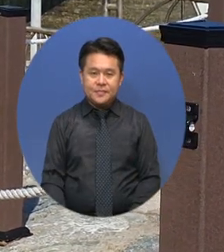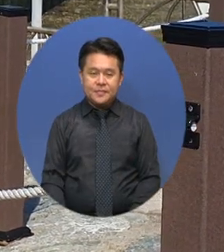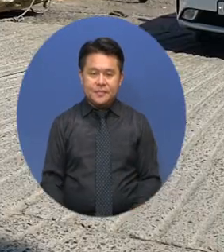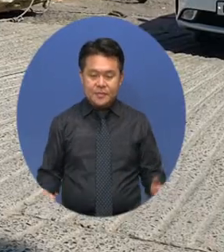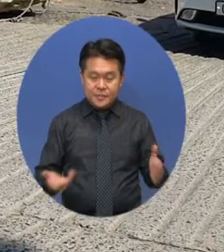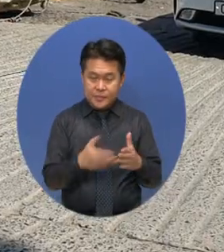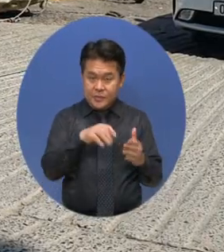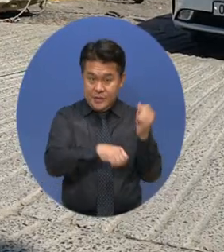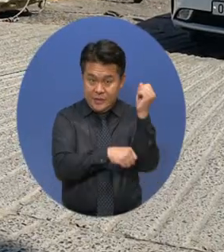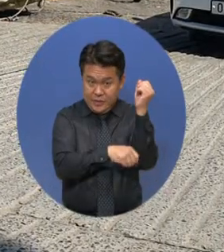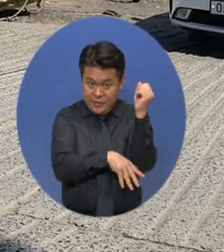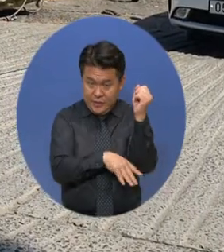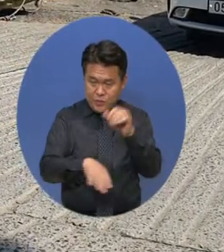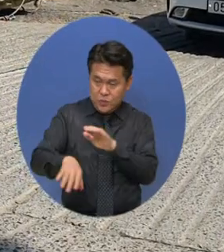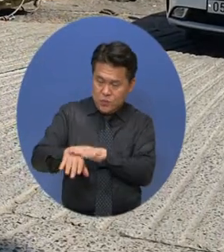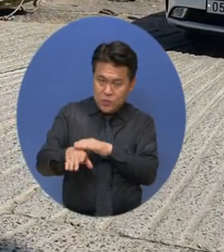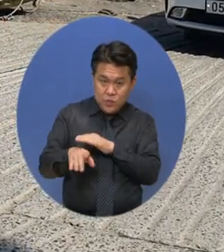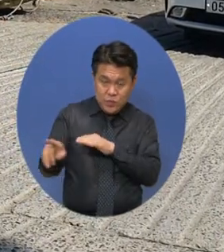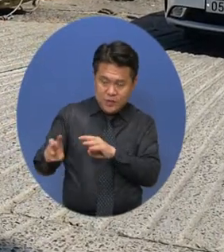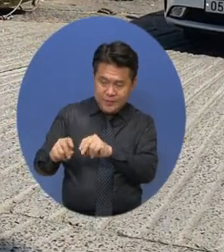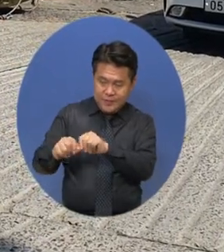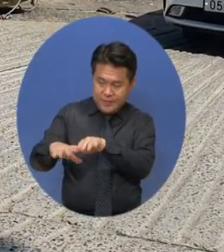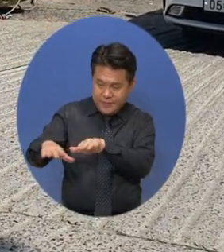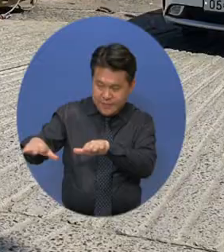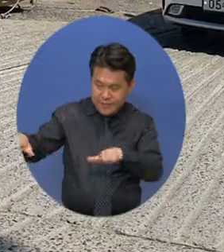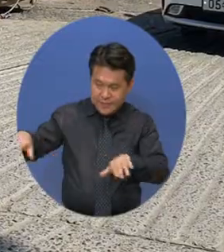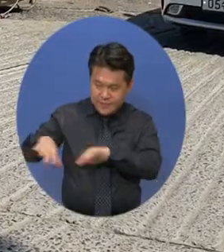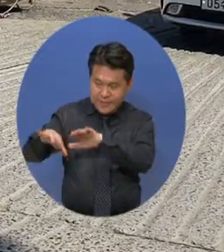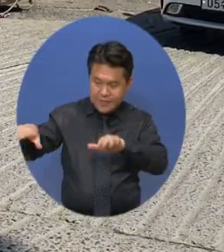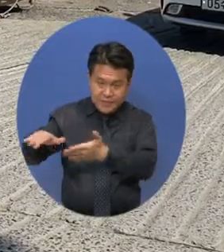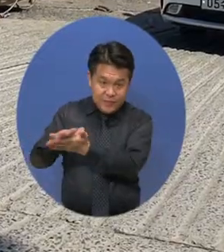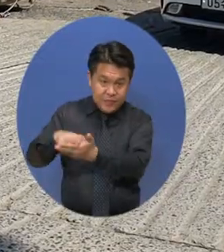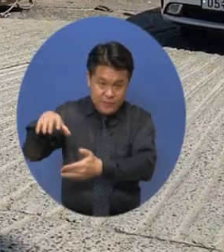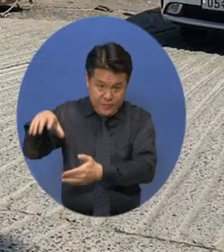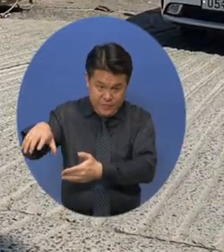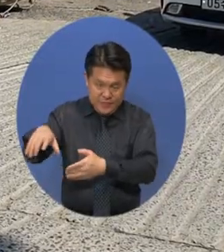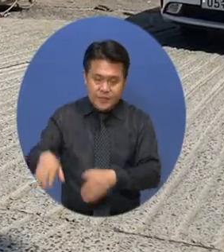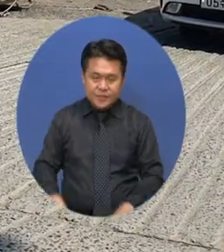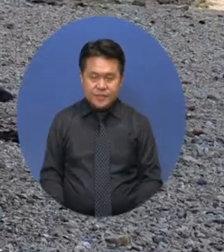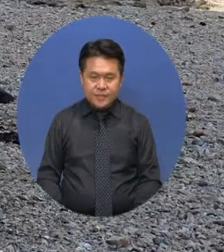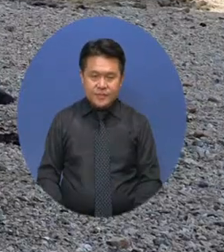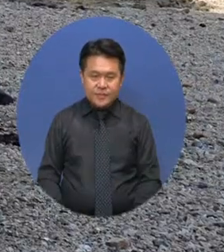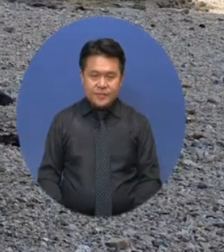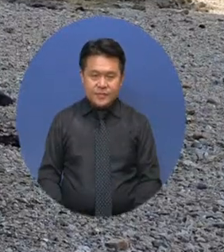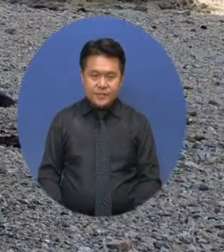항구를 기준으로 오른쪽은 모래사장과 해수욕장,